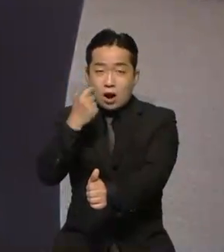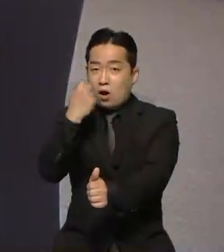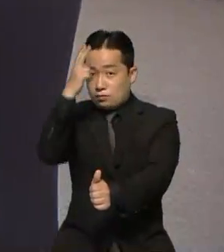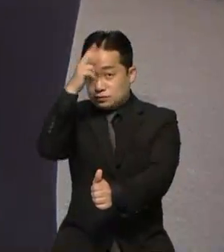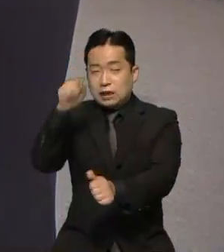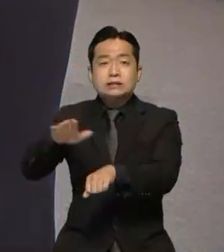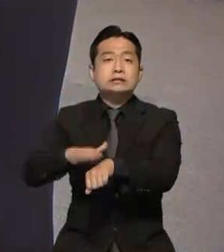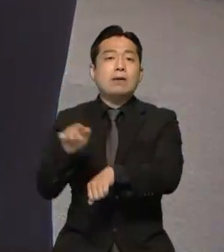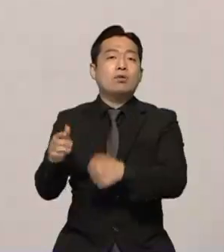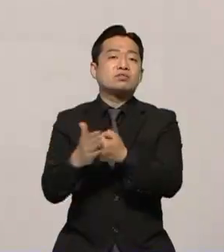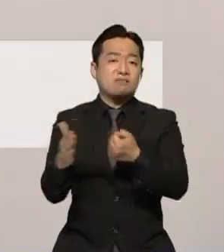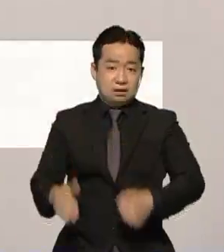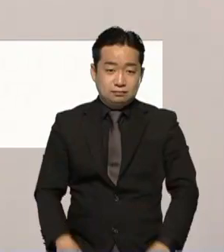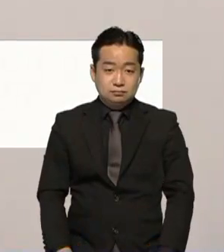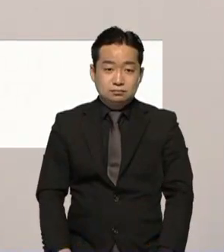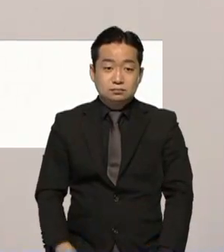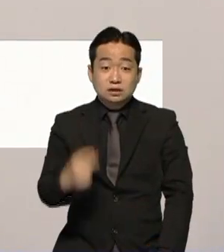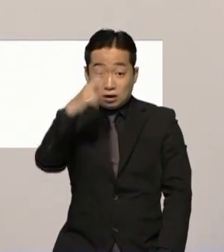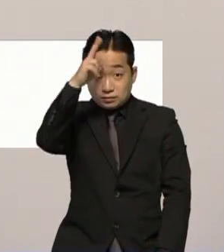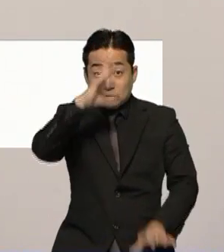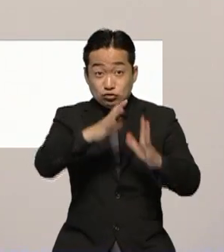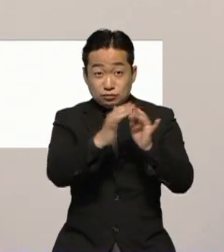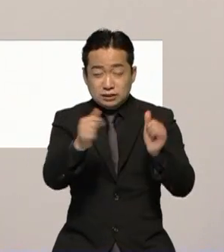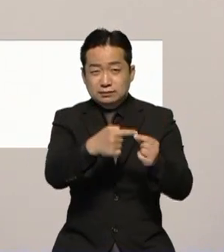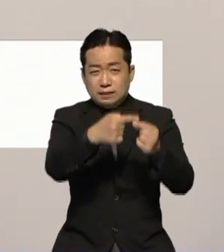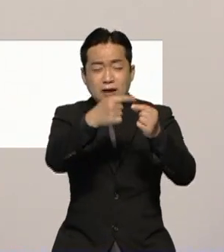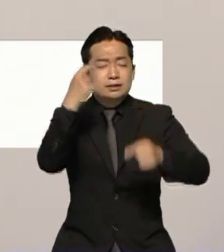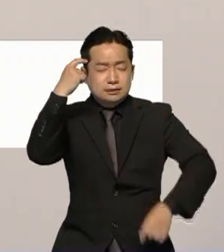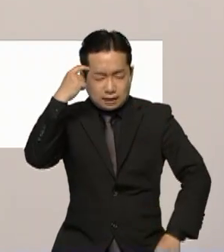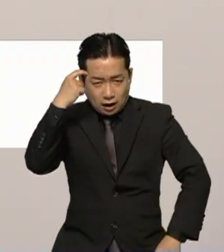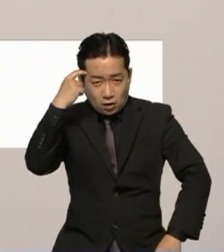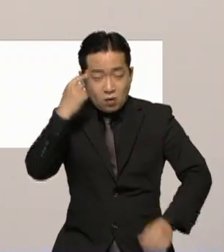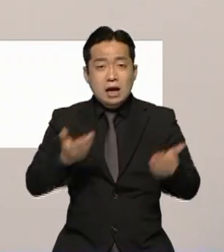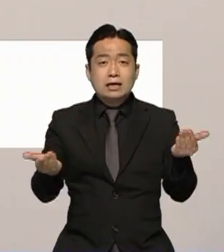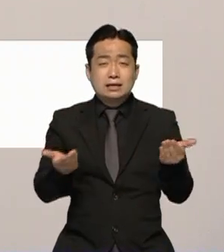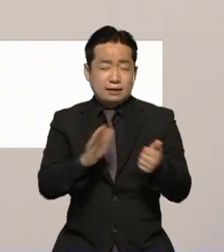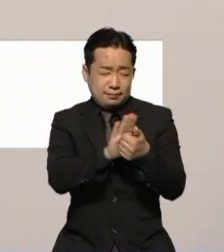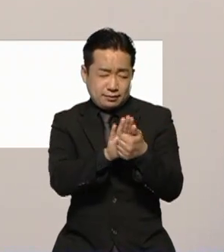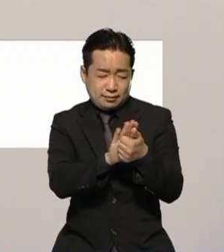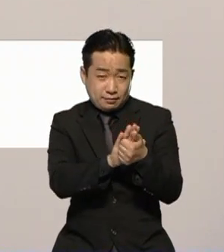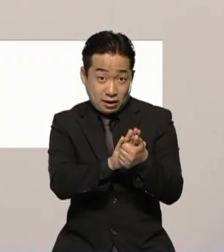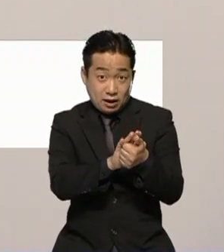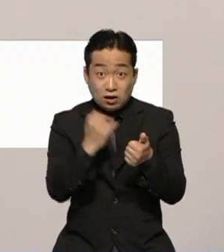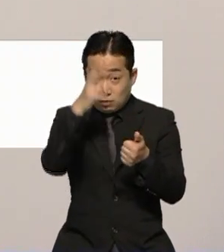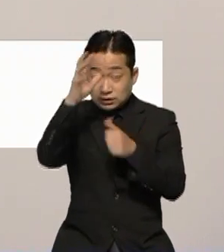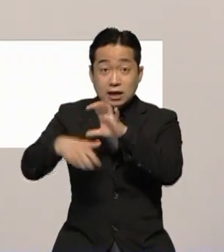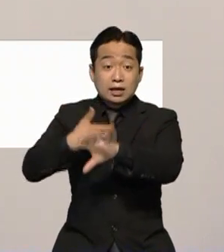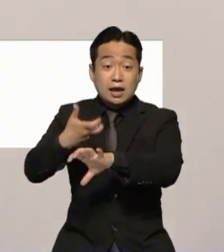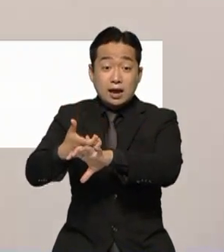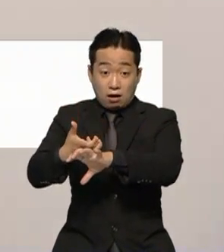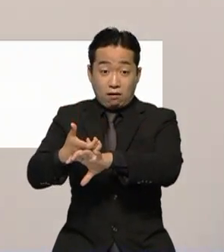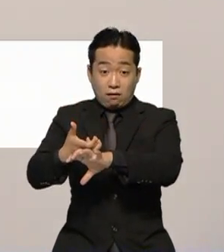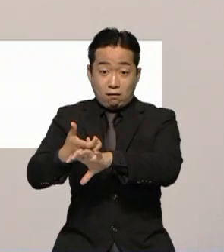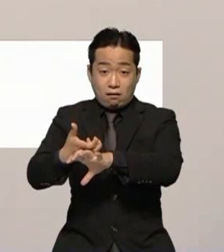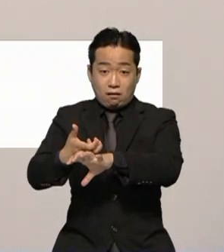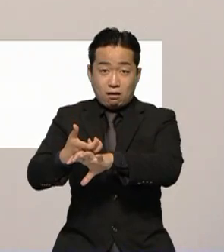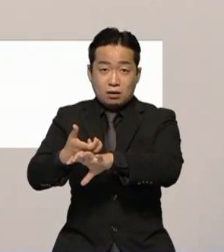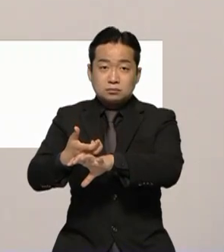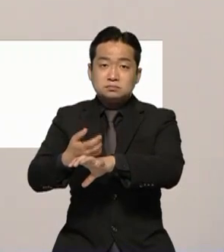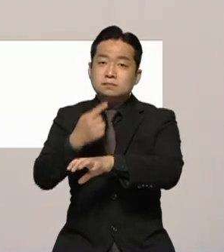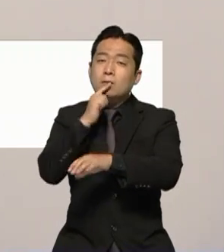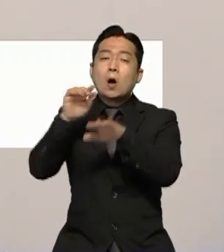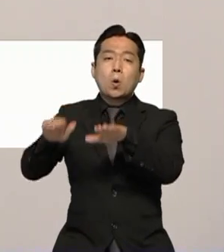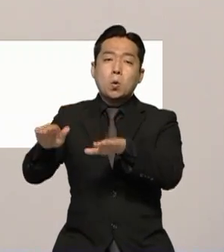취지로 말하면서 검찰이 국민을 최우선으로 놓고 일한다면 검찰 개혁의 강은 잔잔할